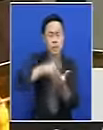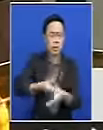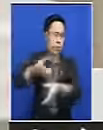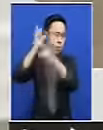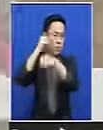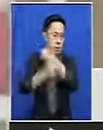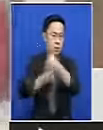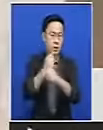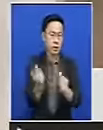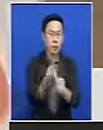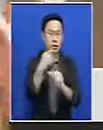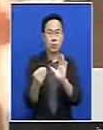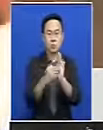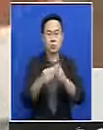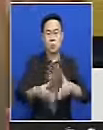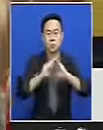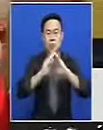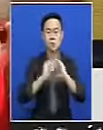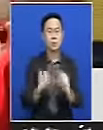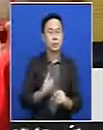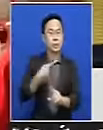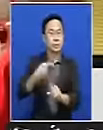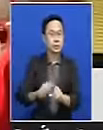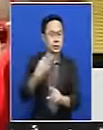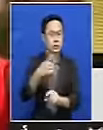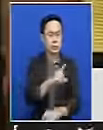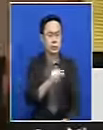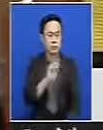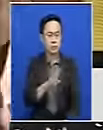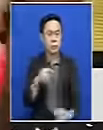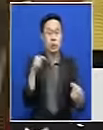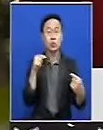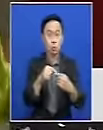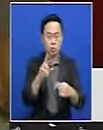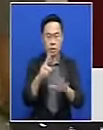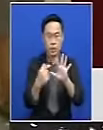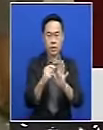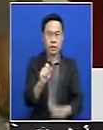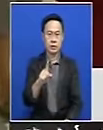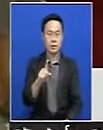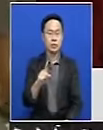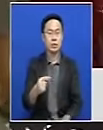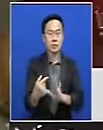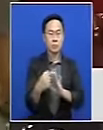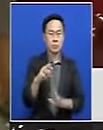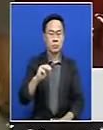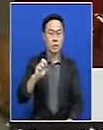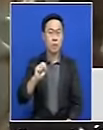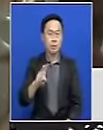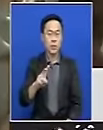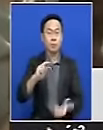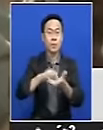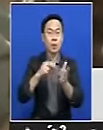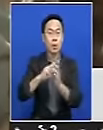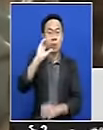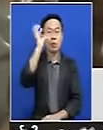ที่24เมษายน2325ซึ่งมีลัคนาสถิตราศีเดียวกับโลกหมายความว่าโลกมีการเปลี่